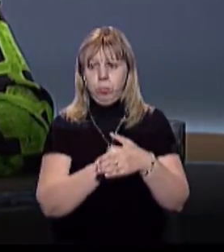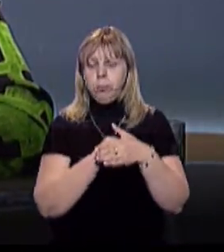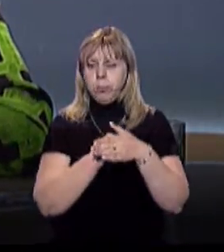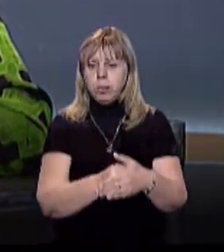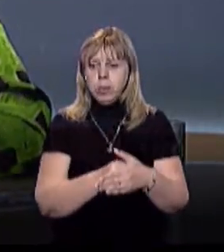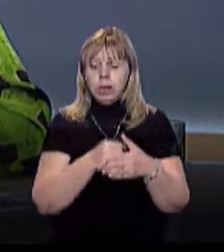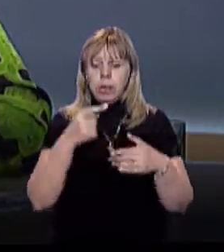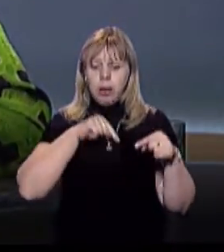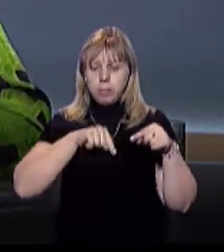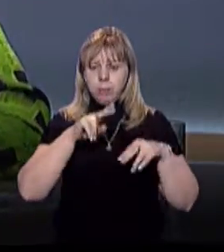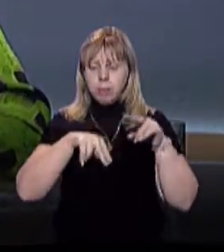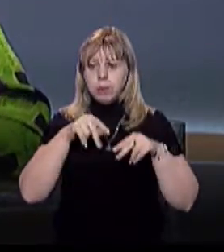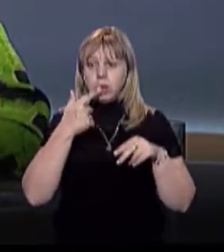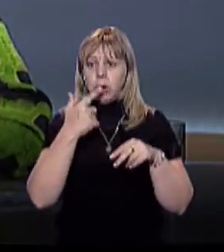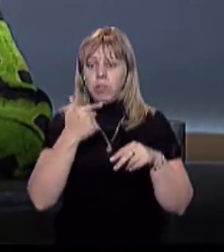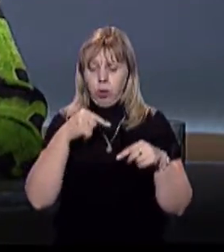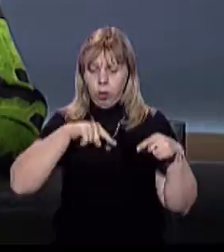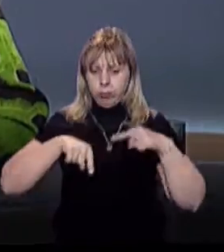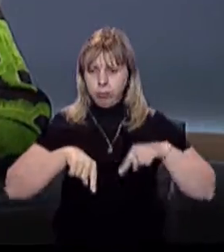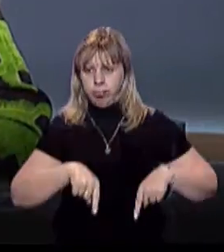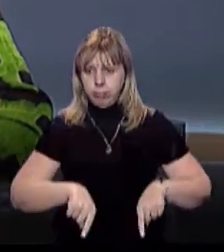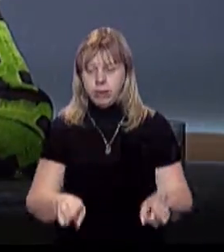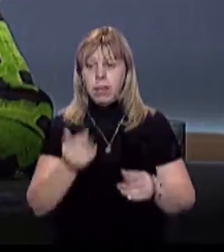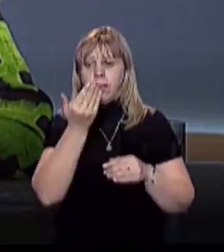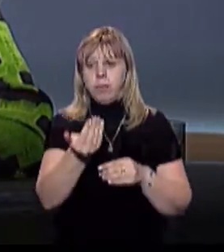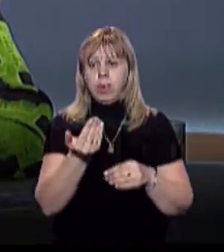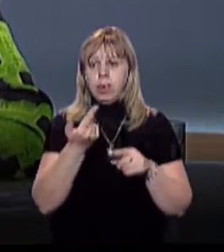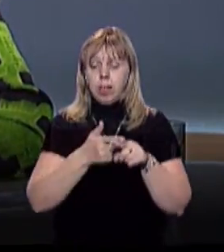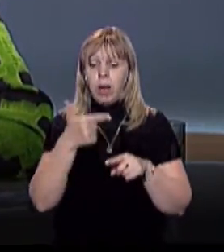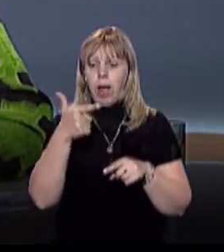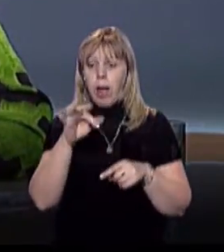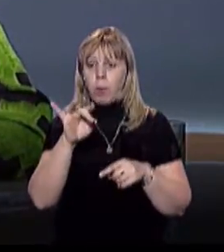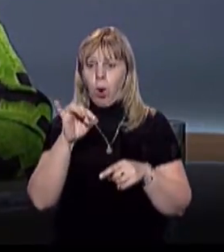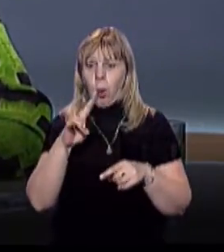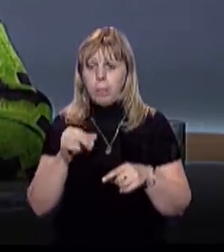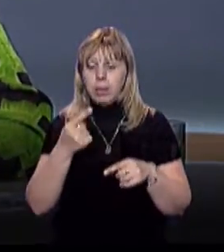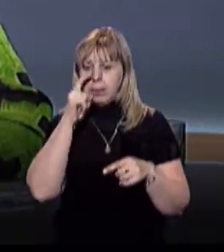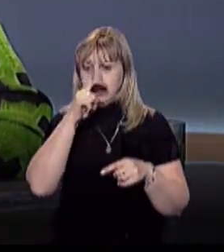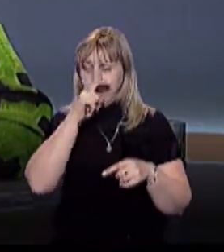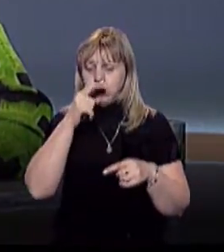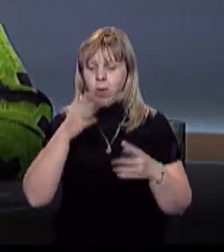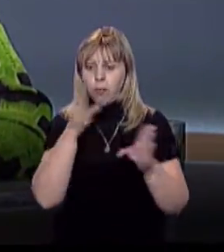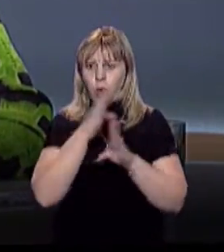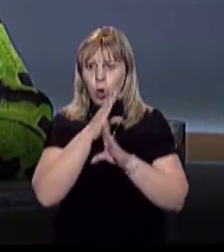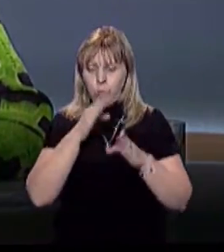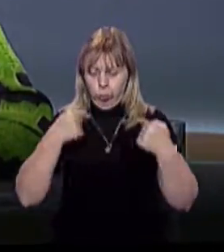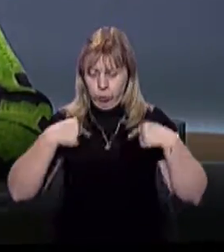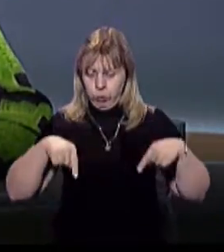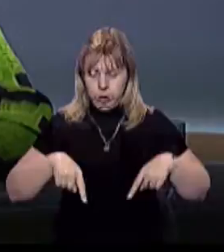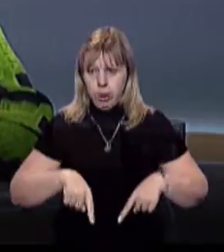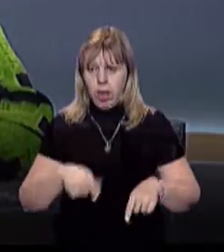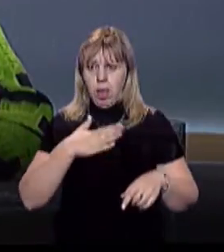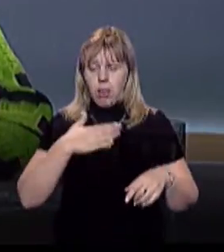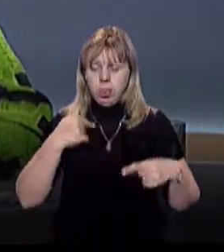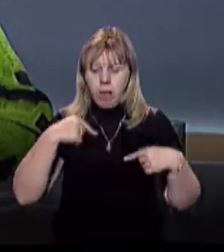основним складовою частиною червоного еритроцита. Він, цей гемоглобін, розносить кисень до всіх наших відлегенів, до